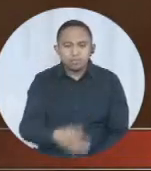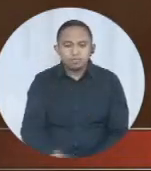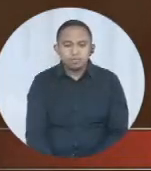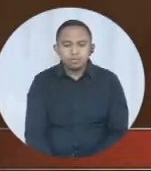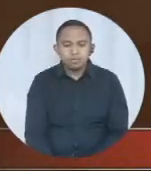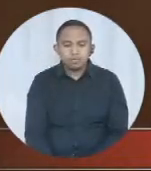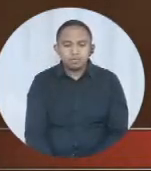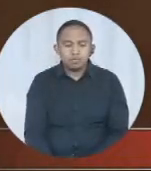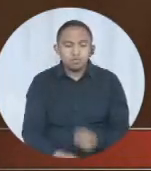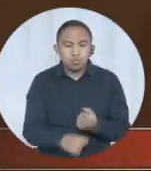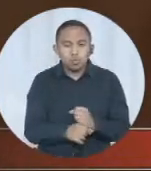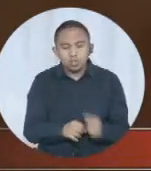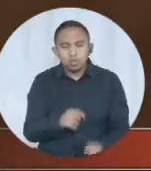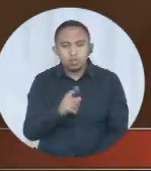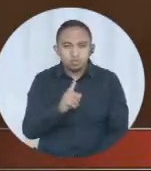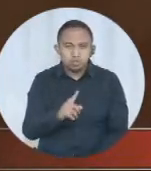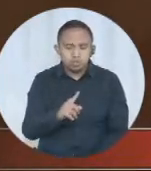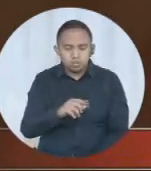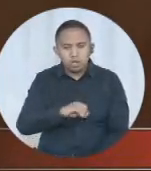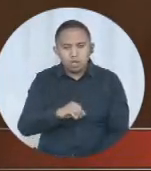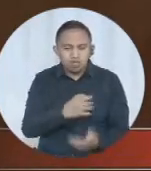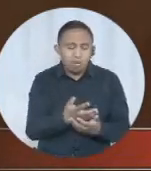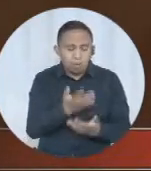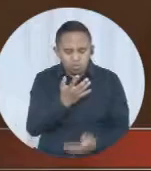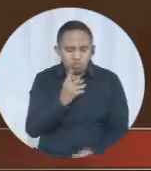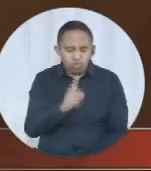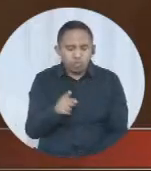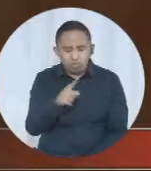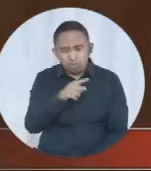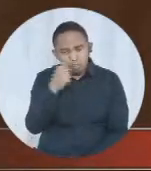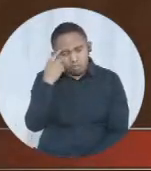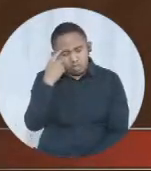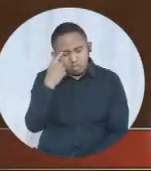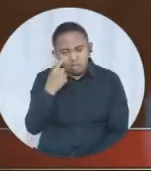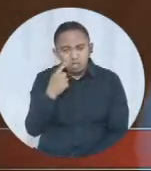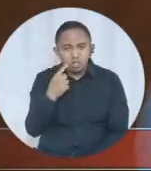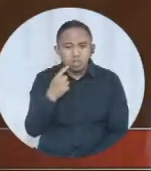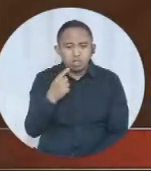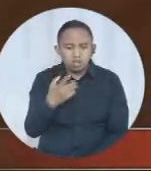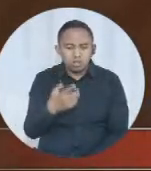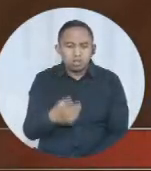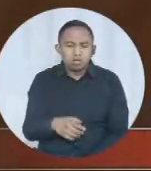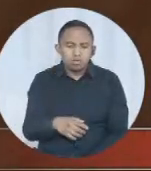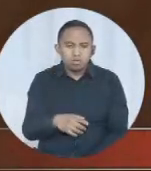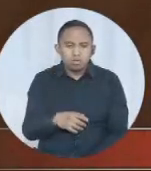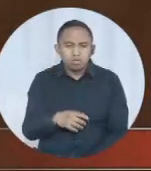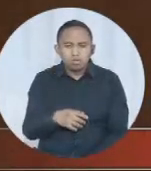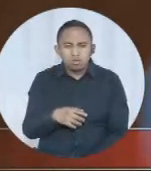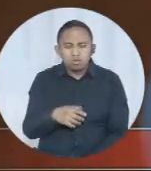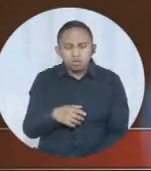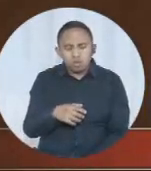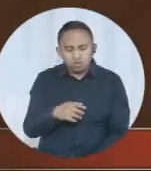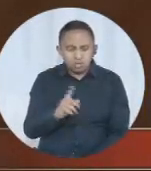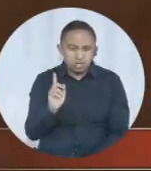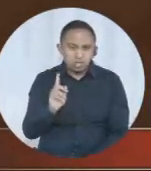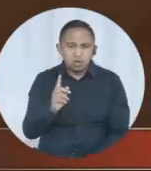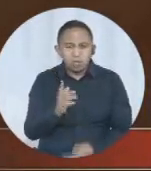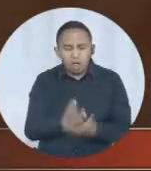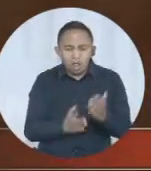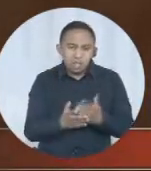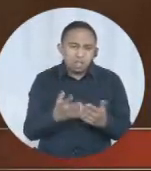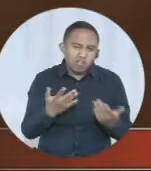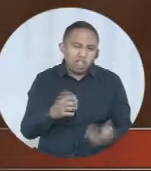asa fampandrosoana dia fajaniana ny tsara, manao ve sa tsy manao dia olona mpanavina azy,